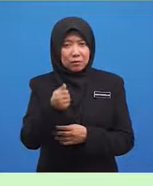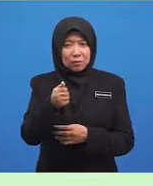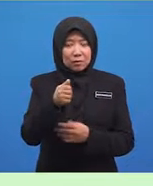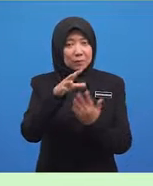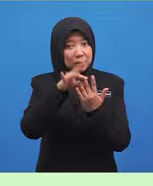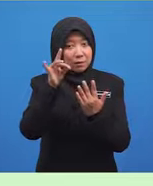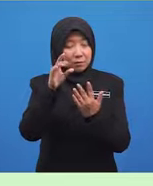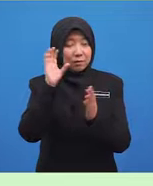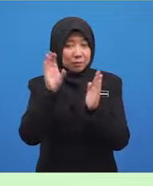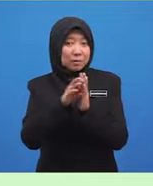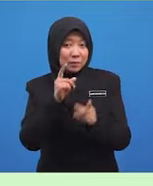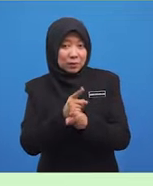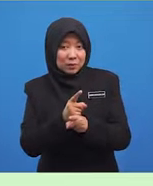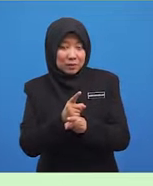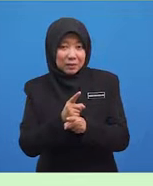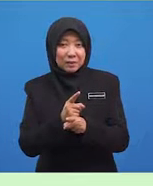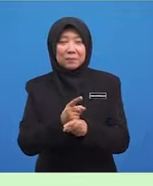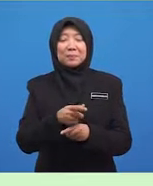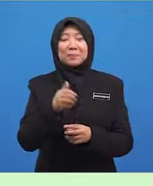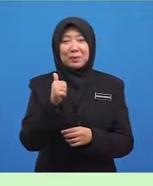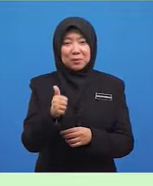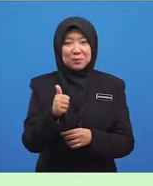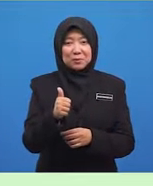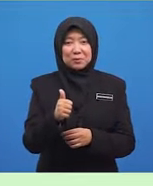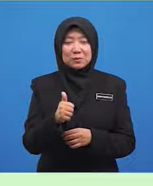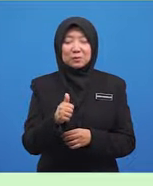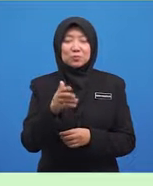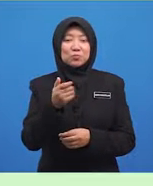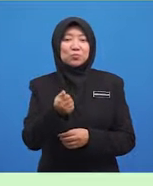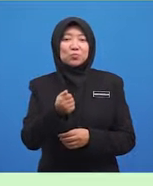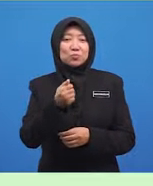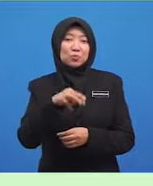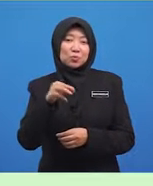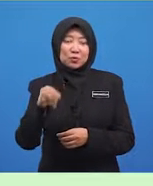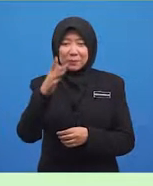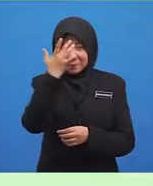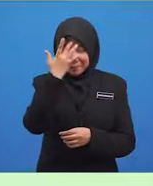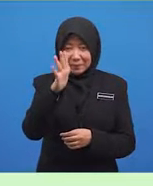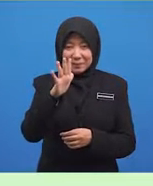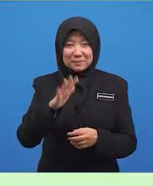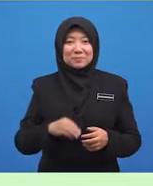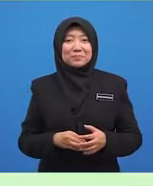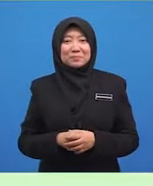memilih gambar yang betul? Bagus, kamu memang murid yang pandai.